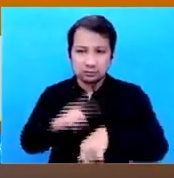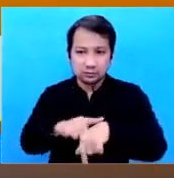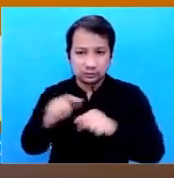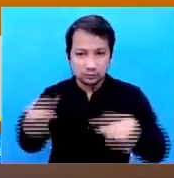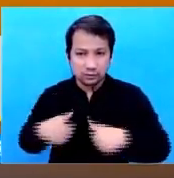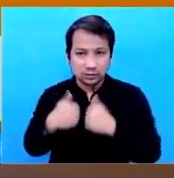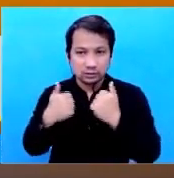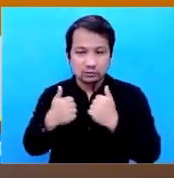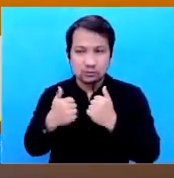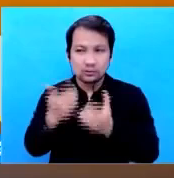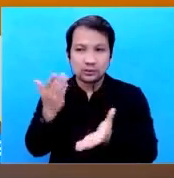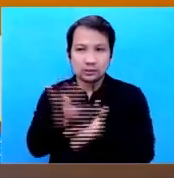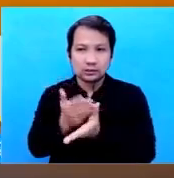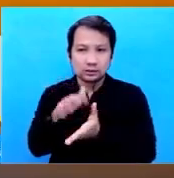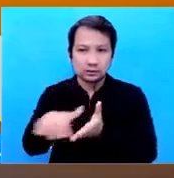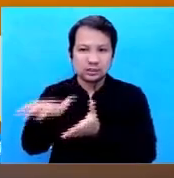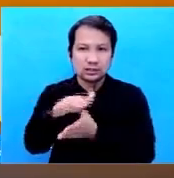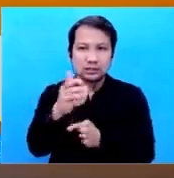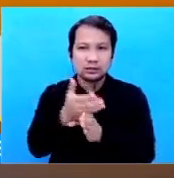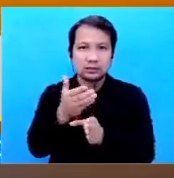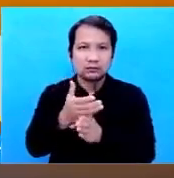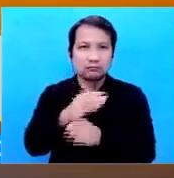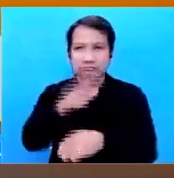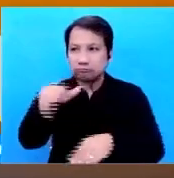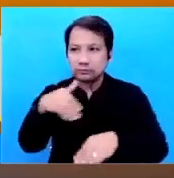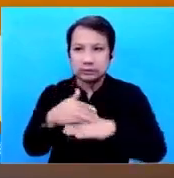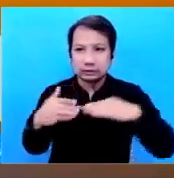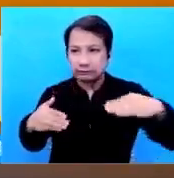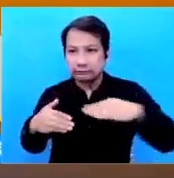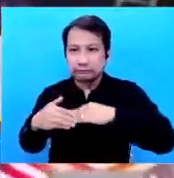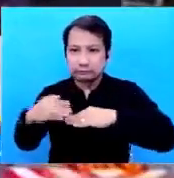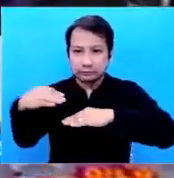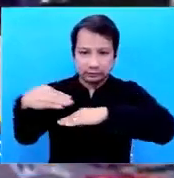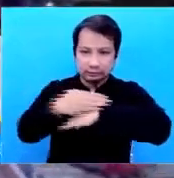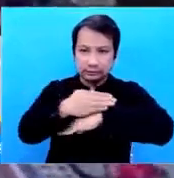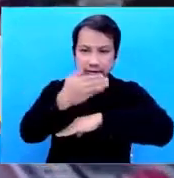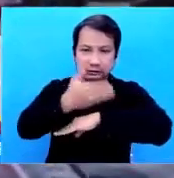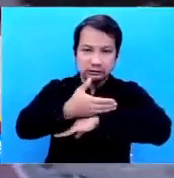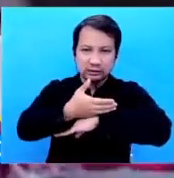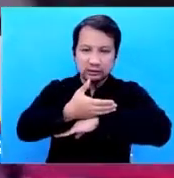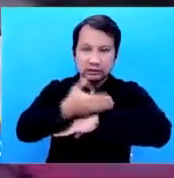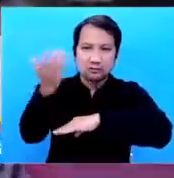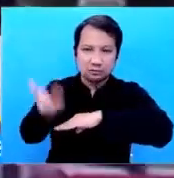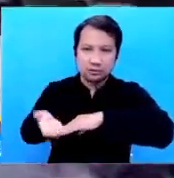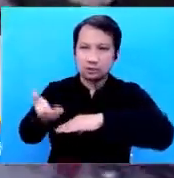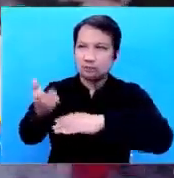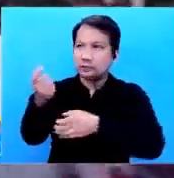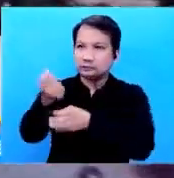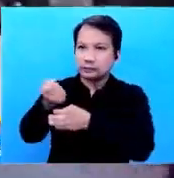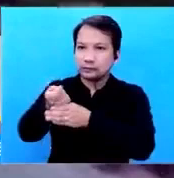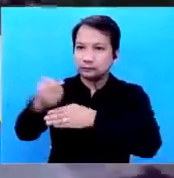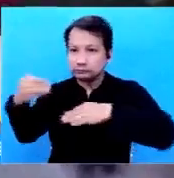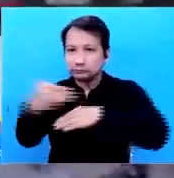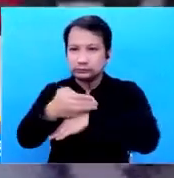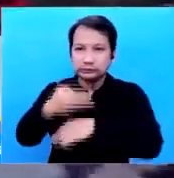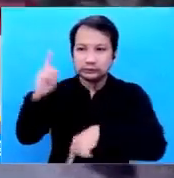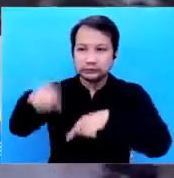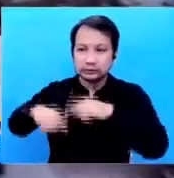accident, nag-stop yung mga vehicles sa middle ng bridge and may isang mabigat na dump truck na hindi